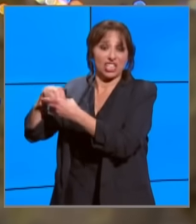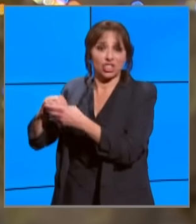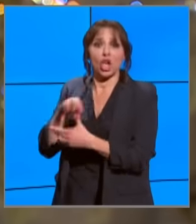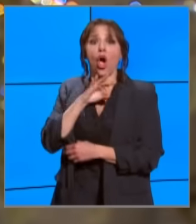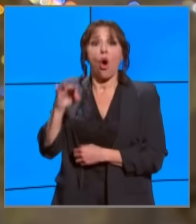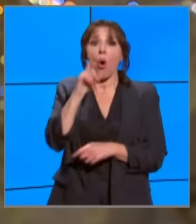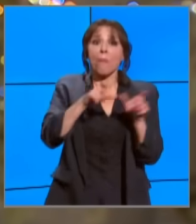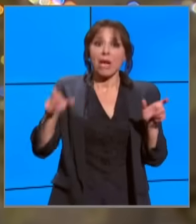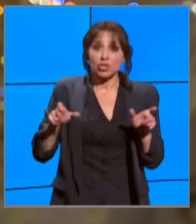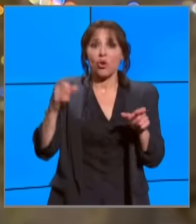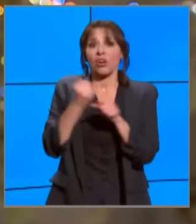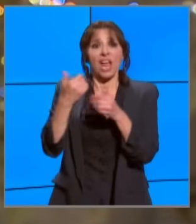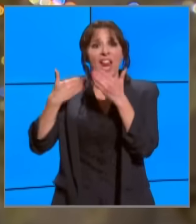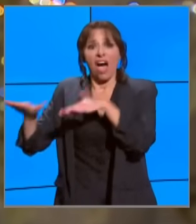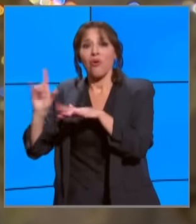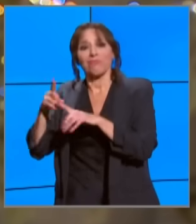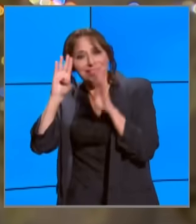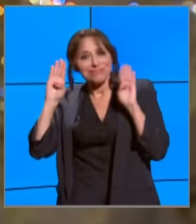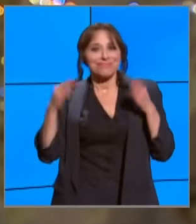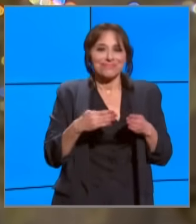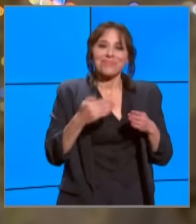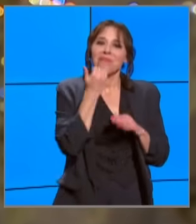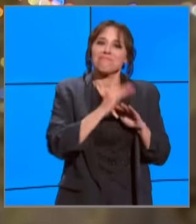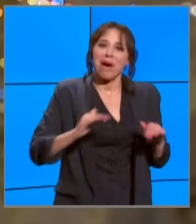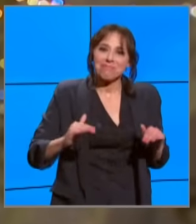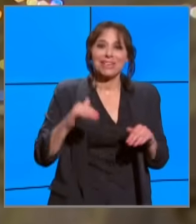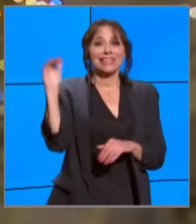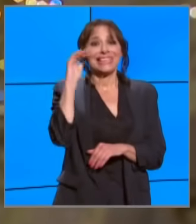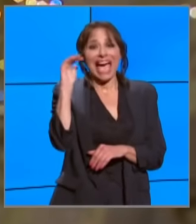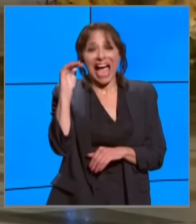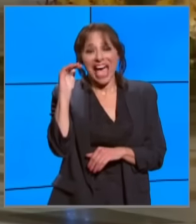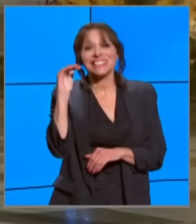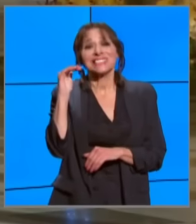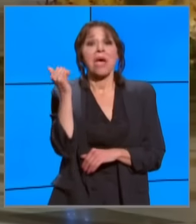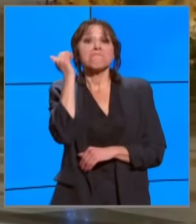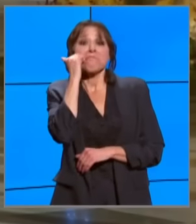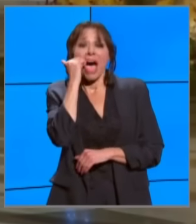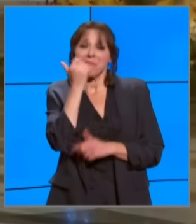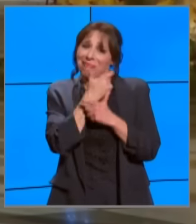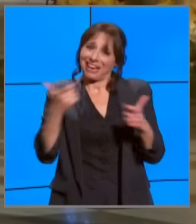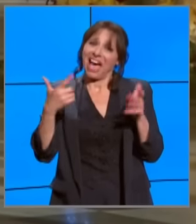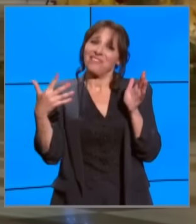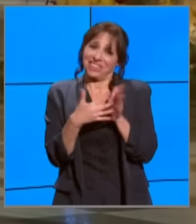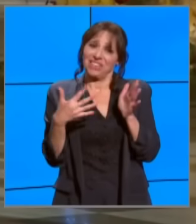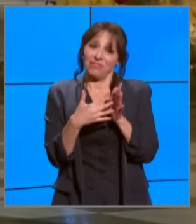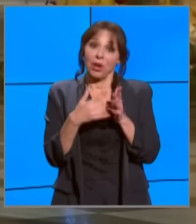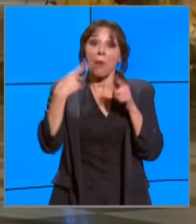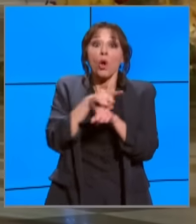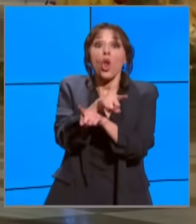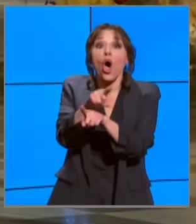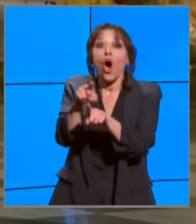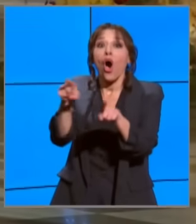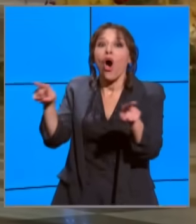avvenuto per dedicarsi a bambini ragazzi e mamme in gravi difficoltà a tutti loro